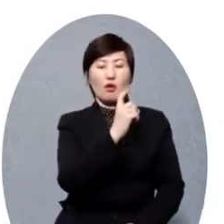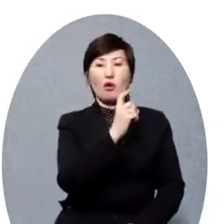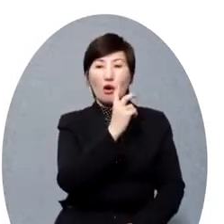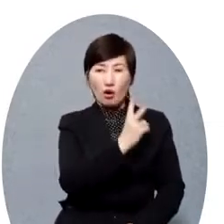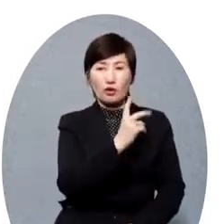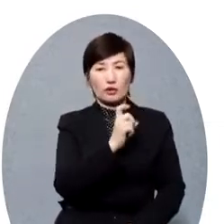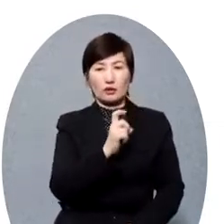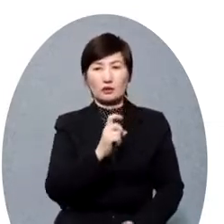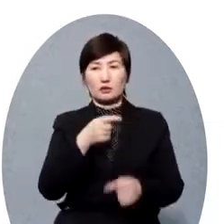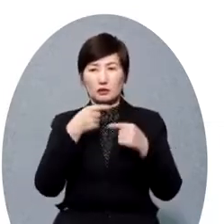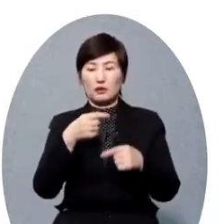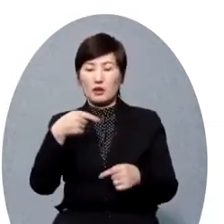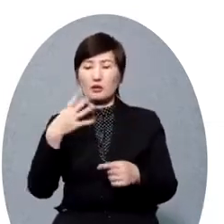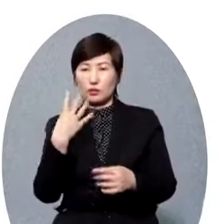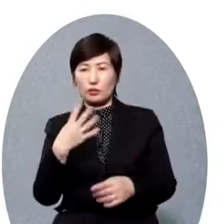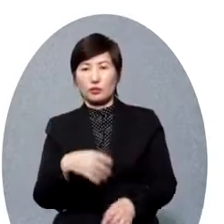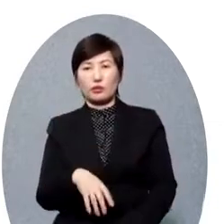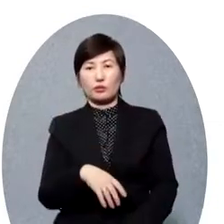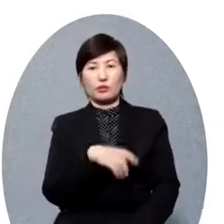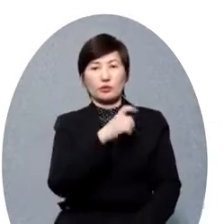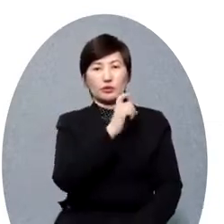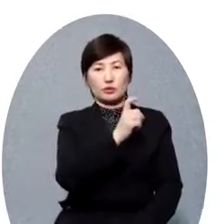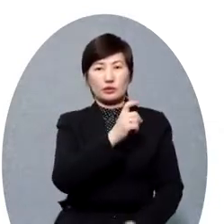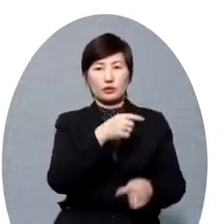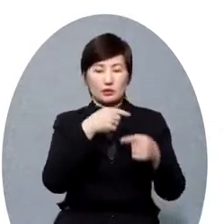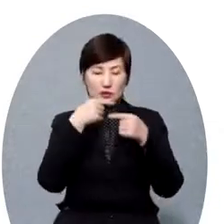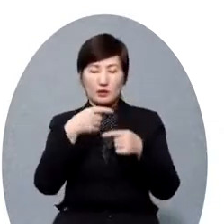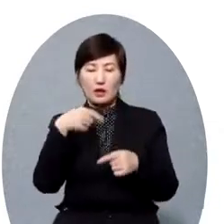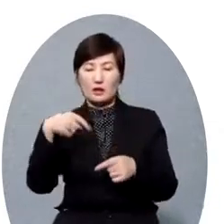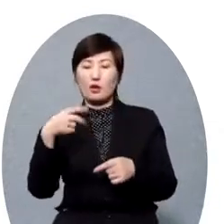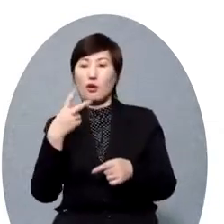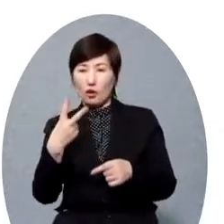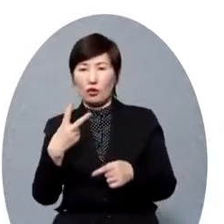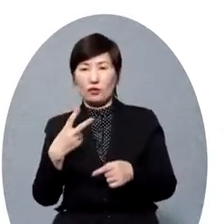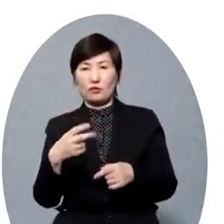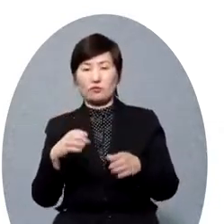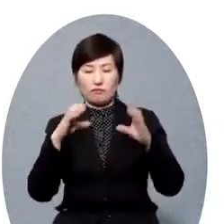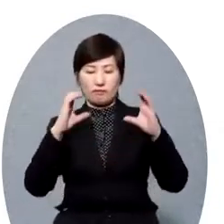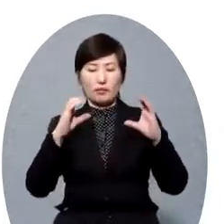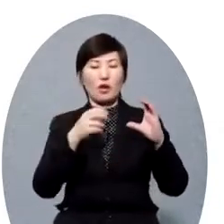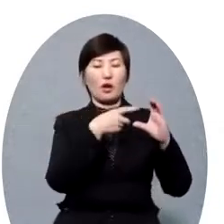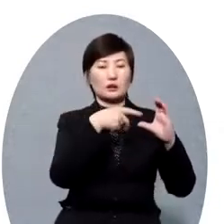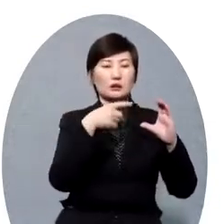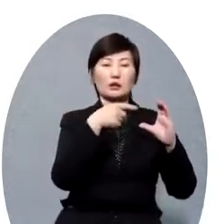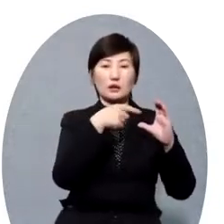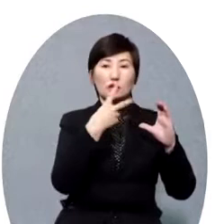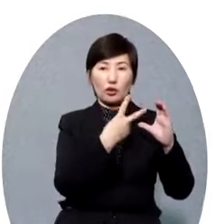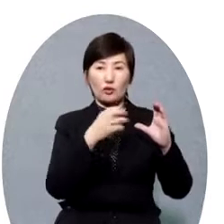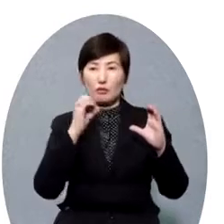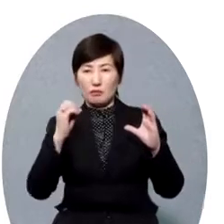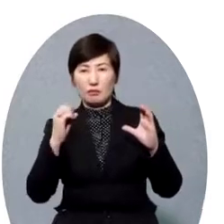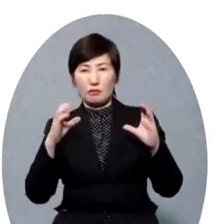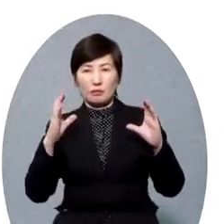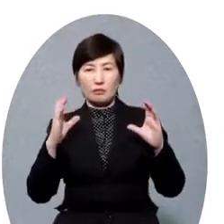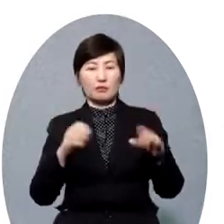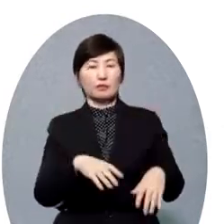2 0 цэгээр огтлоно. OY тэнхлэгтэй огтлцох цэгийг олж үзье. X-ийн оронд 0-ыг